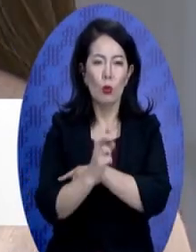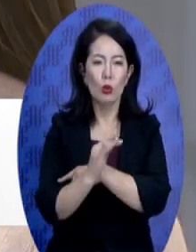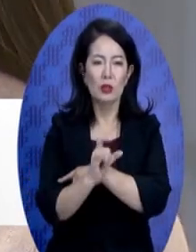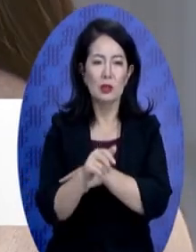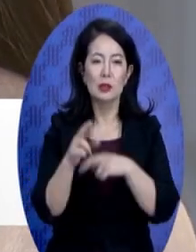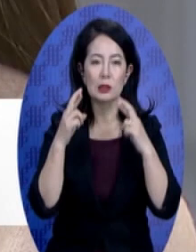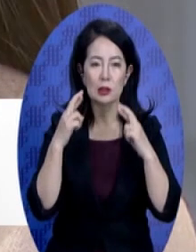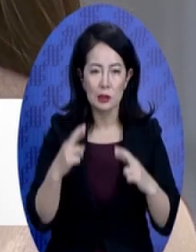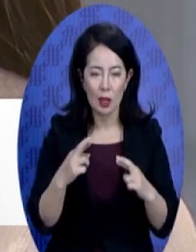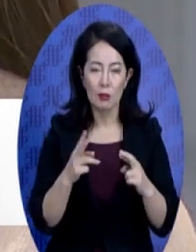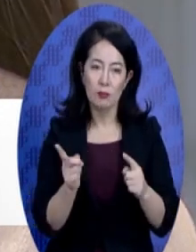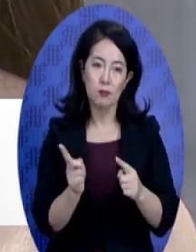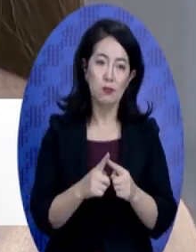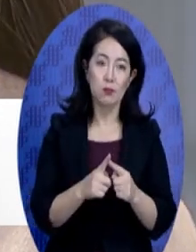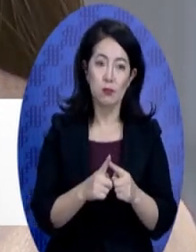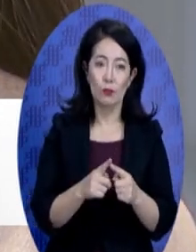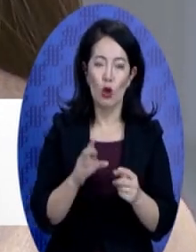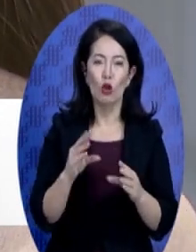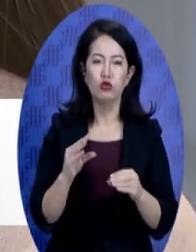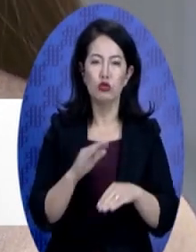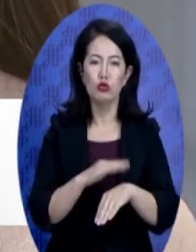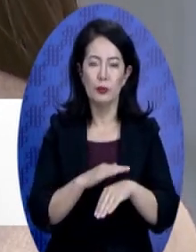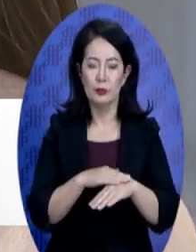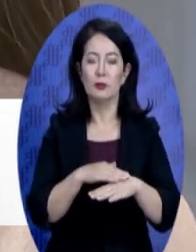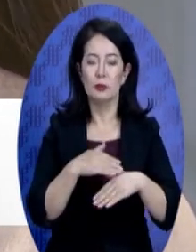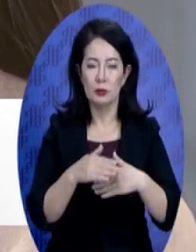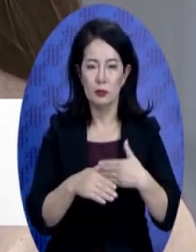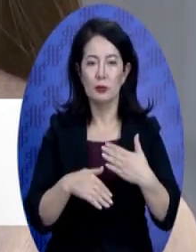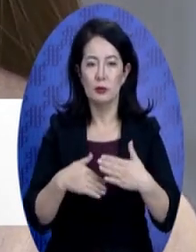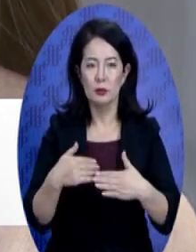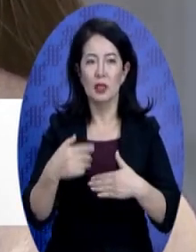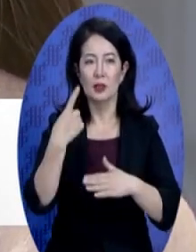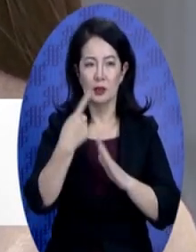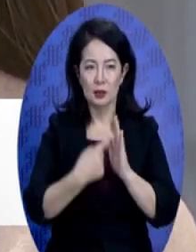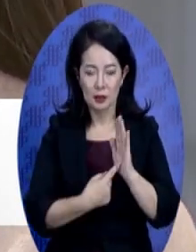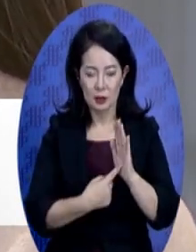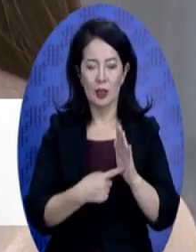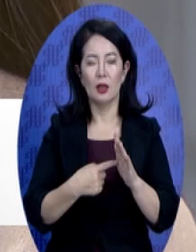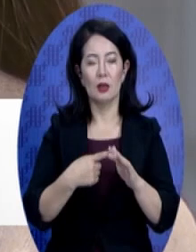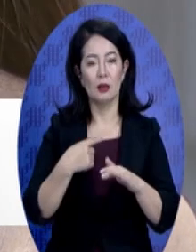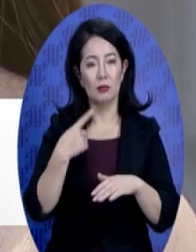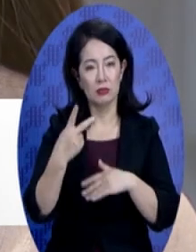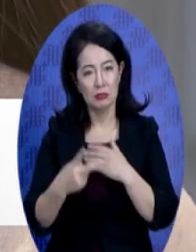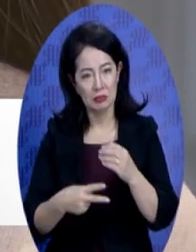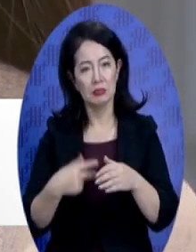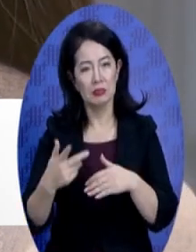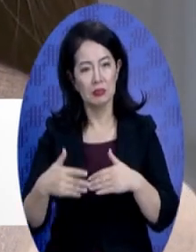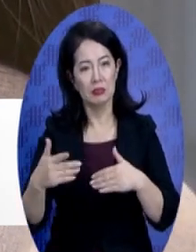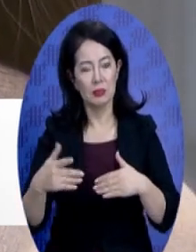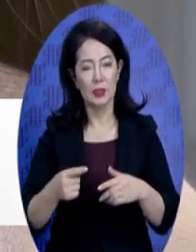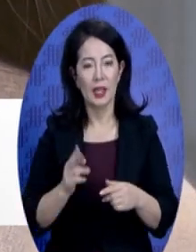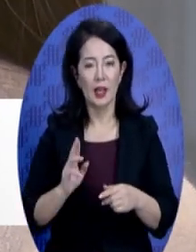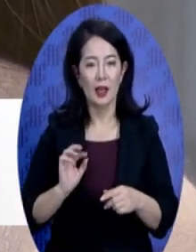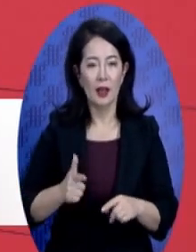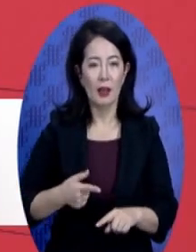хөндөр ордог байгаа. Тэгээд явандаа энэ маань ааж маажмаар сардаа жилдээ килокалораа нэмсээрээгээд таргалалт маань их